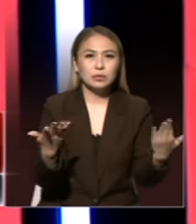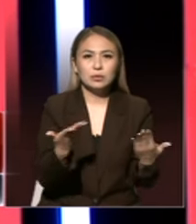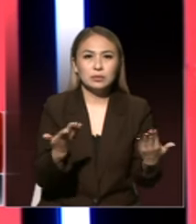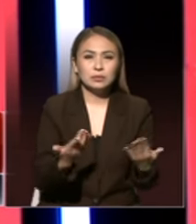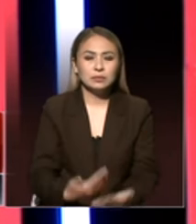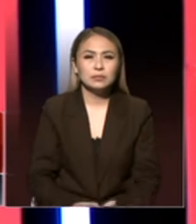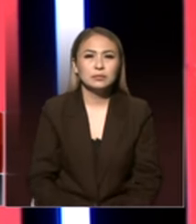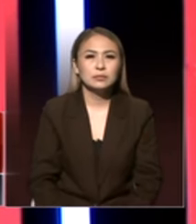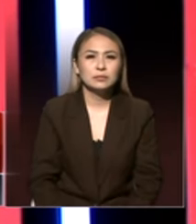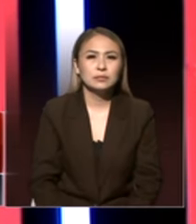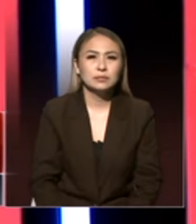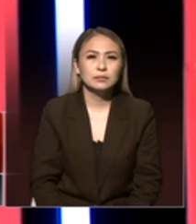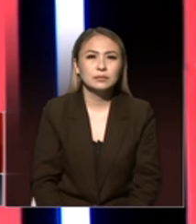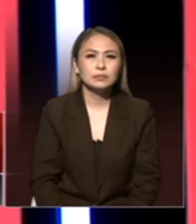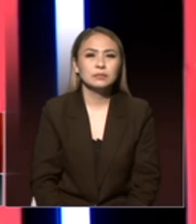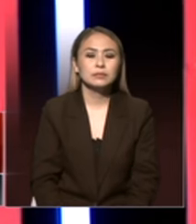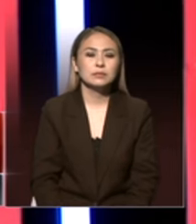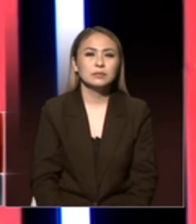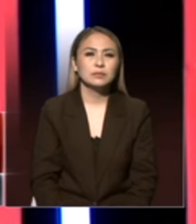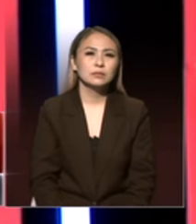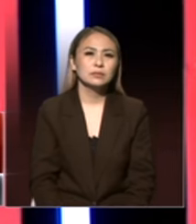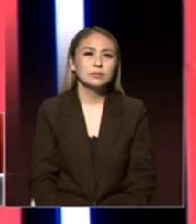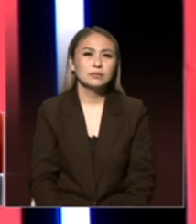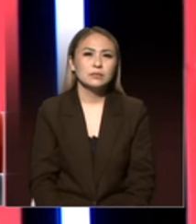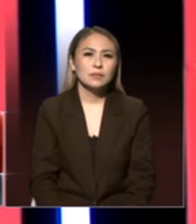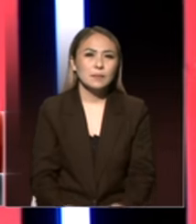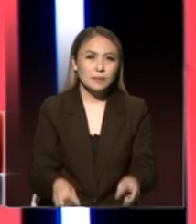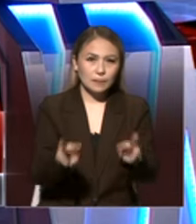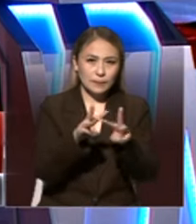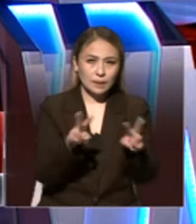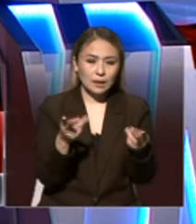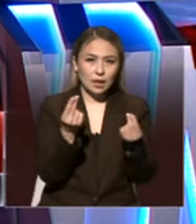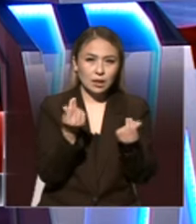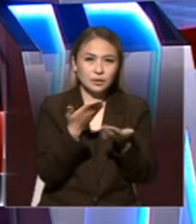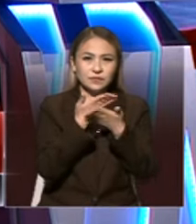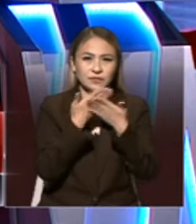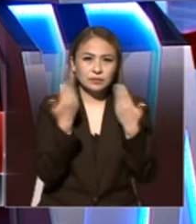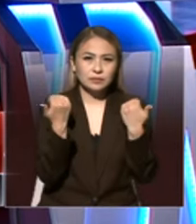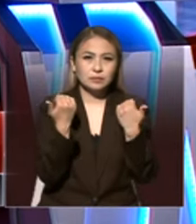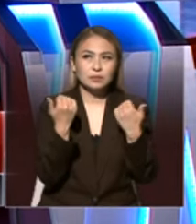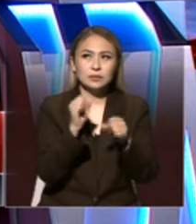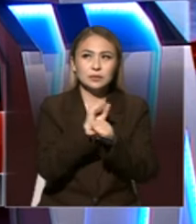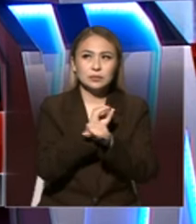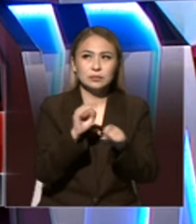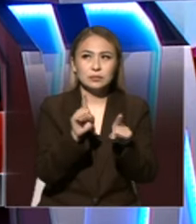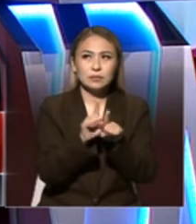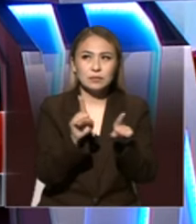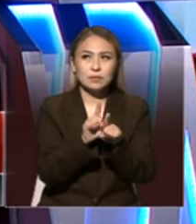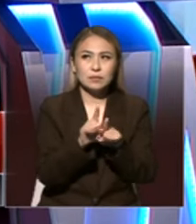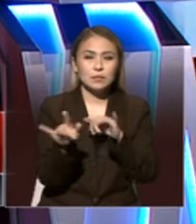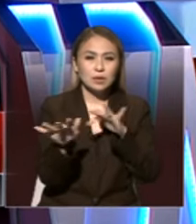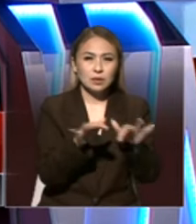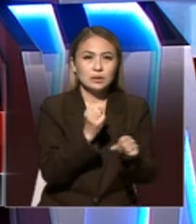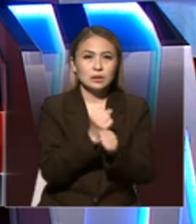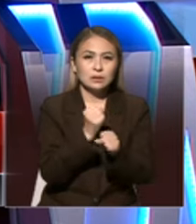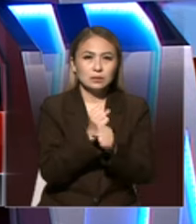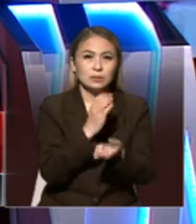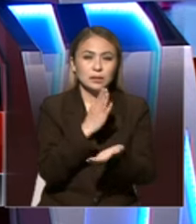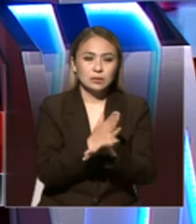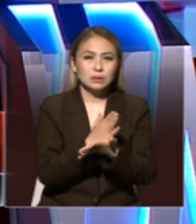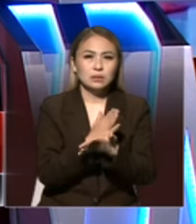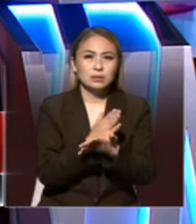Мен сізге айтып кетейін, біз енді министрлік ақша жоқ деп отырып жатқан жоқпыз. Іс-шаралар жасалып